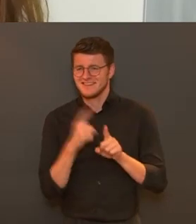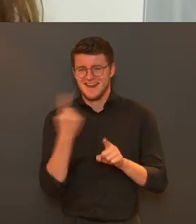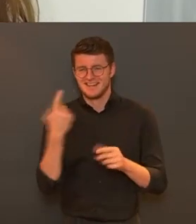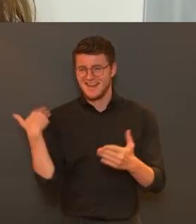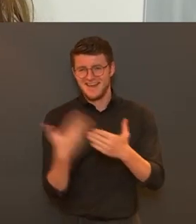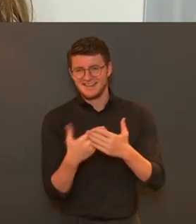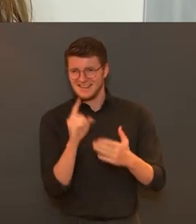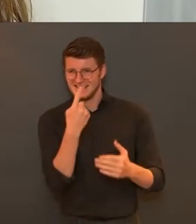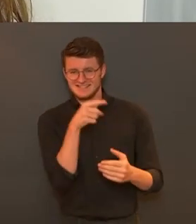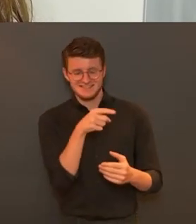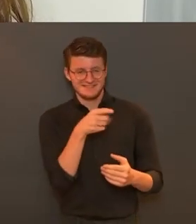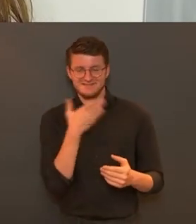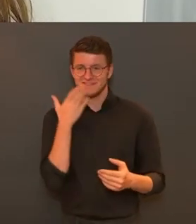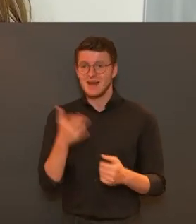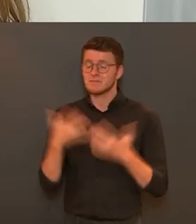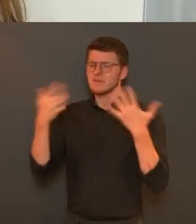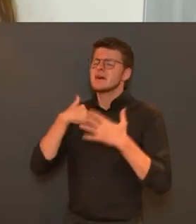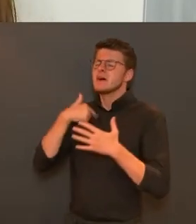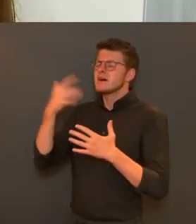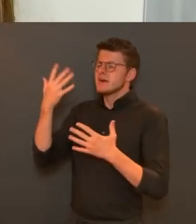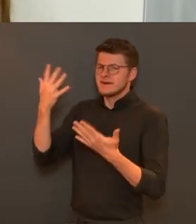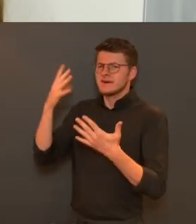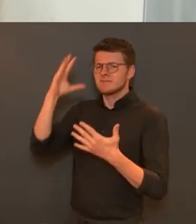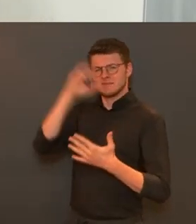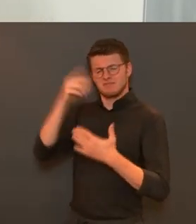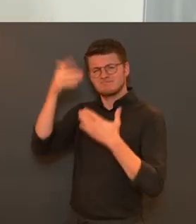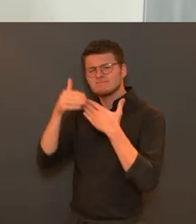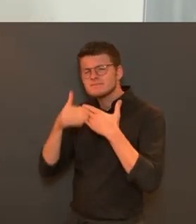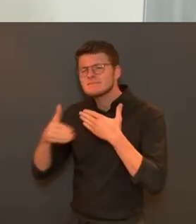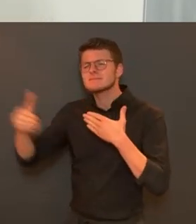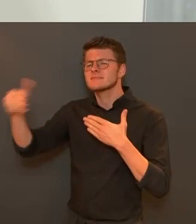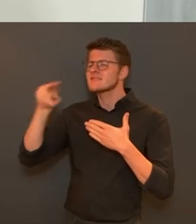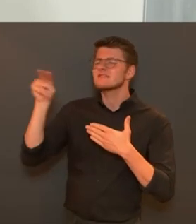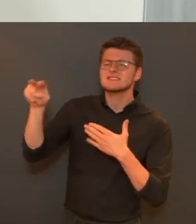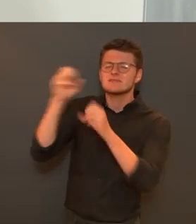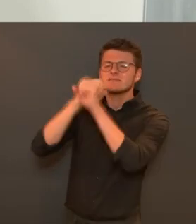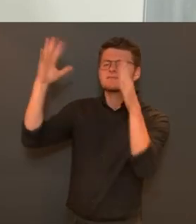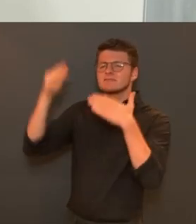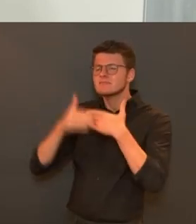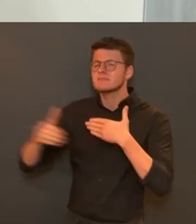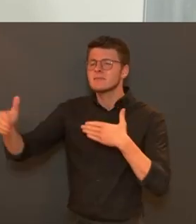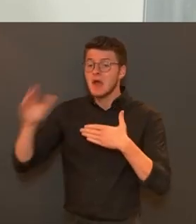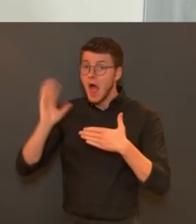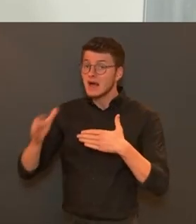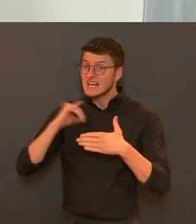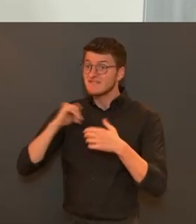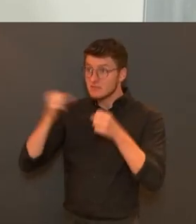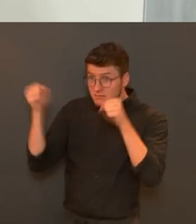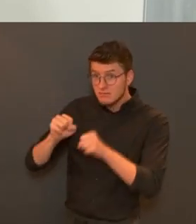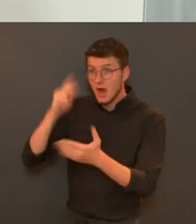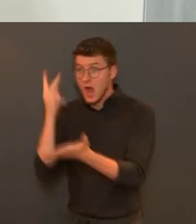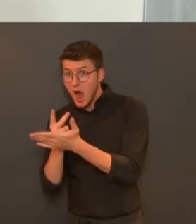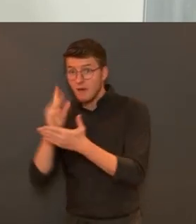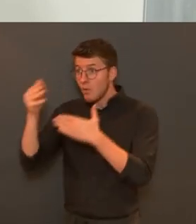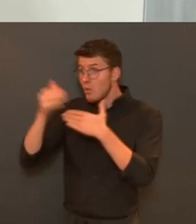Alors, je comprends que cette vision à long terme n'est pas encore tout à fait finalisée, donc pas de code couleur pour l'instant, pas de baromètre,